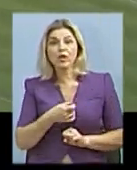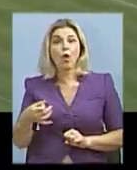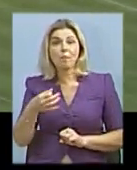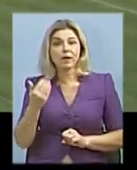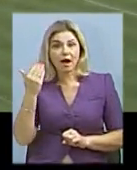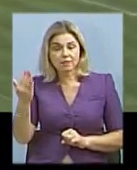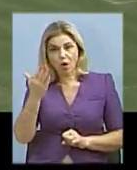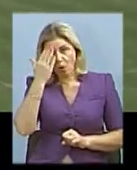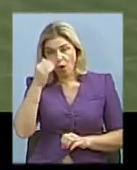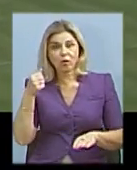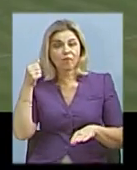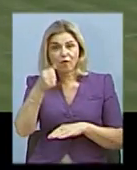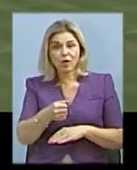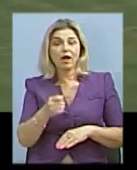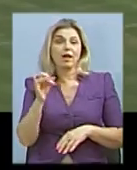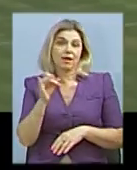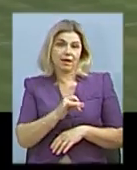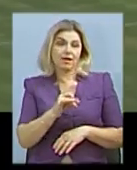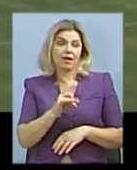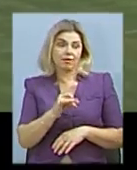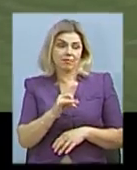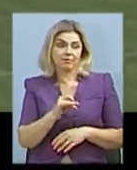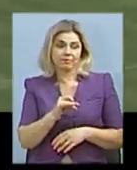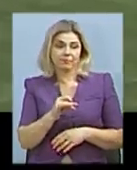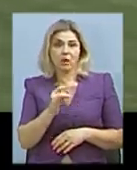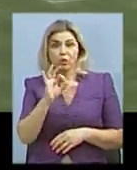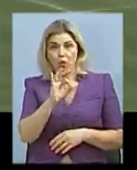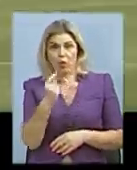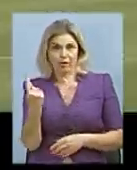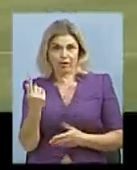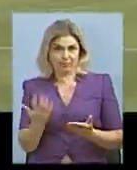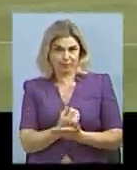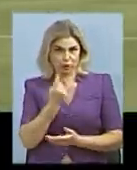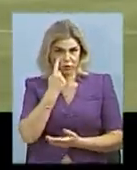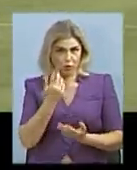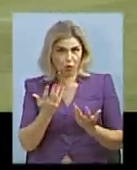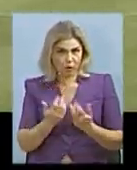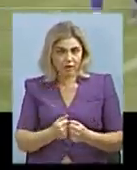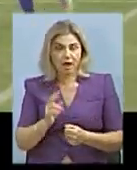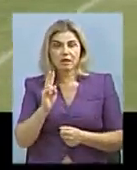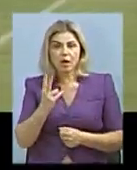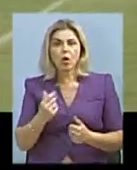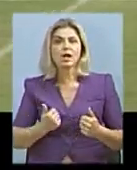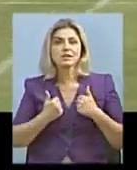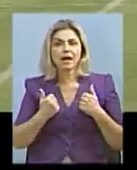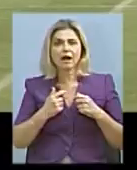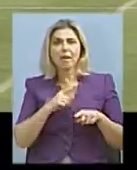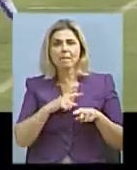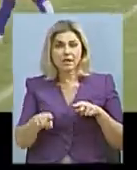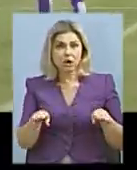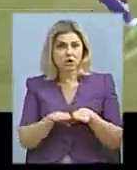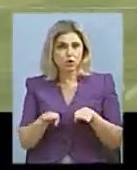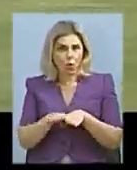пробив головою у протихід голкіперу господарів Денису Старченку – 0-1. Миколаївці намагалися якомога швидше зрівняти